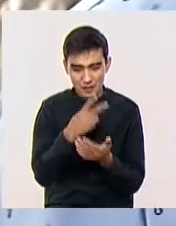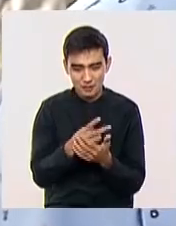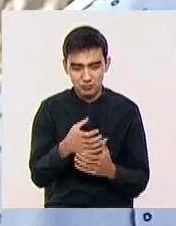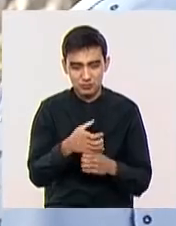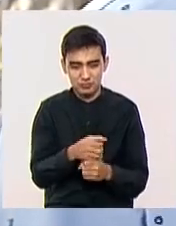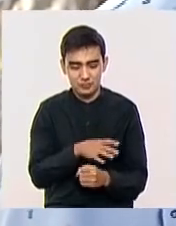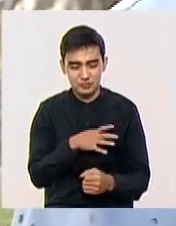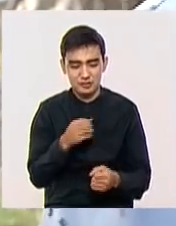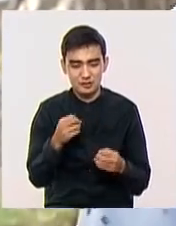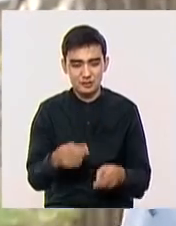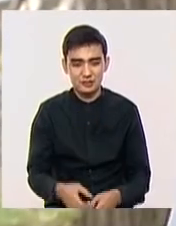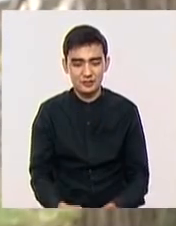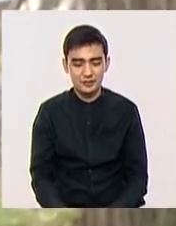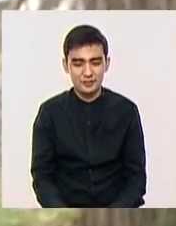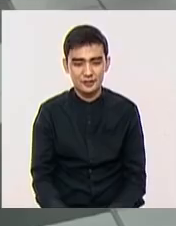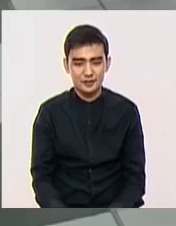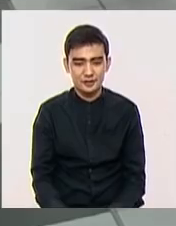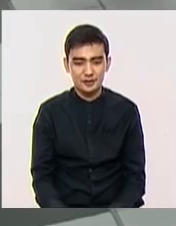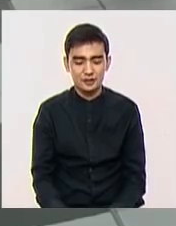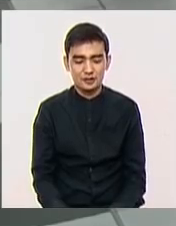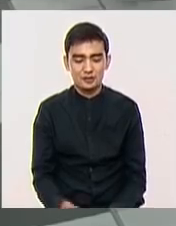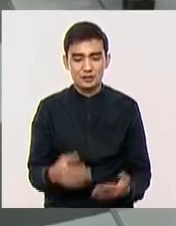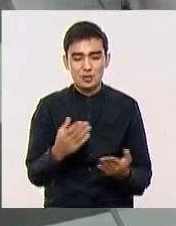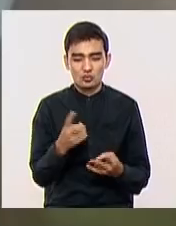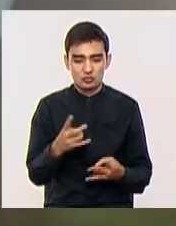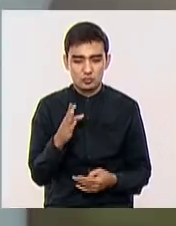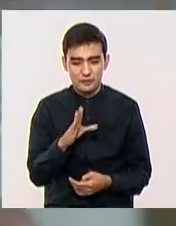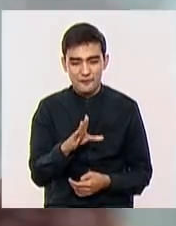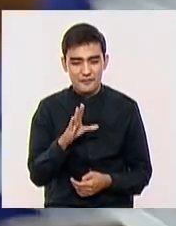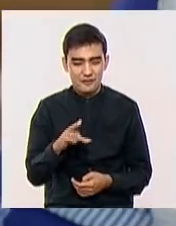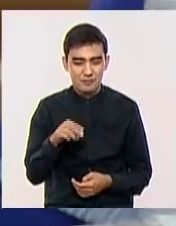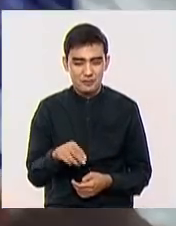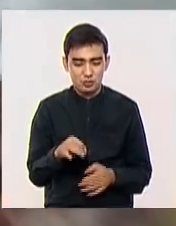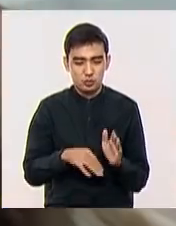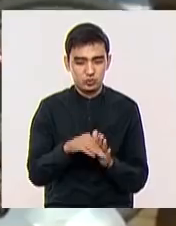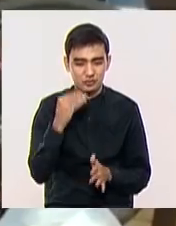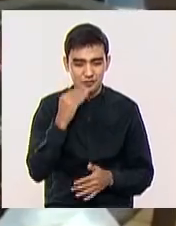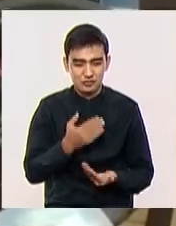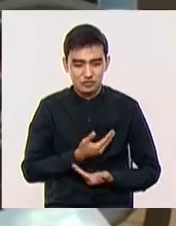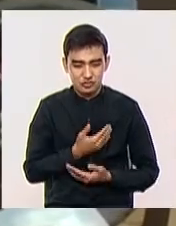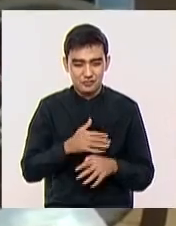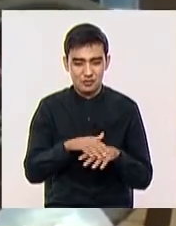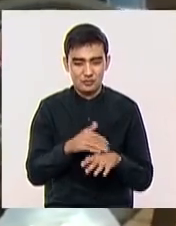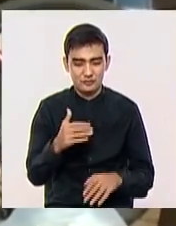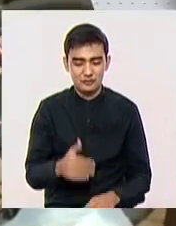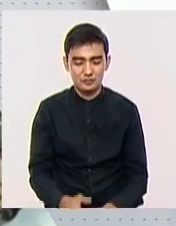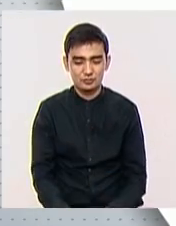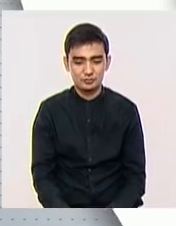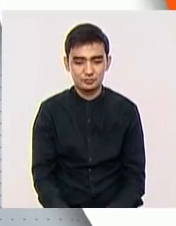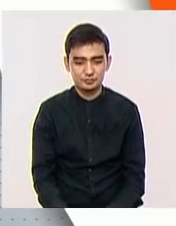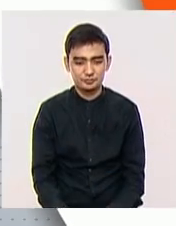показатель? Главный показатель – это благосостояние граждан. И каким должен быть ВВП, чтобы улучшилось качество жизни граждан?